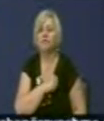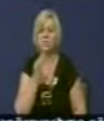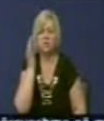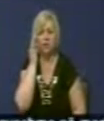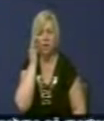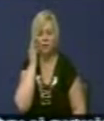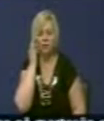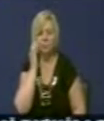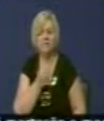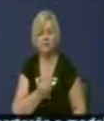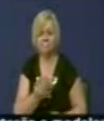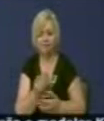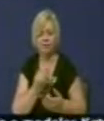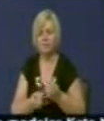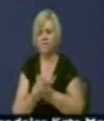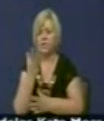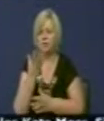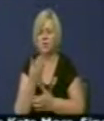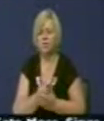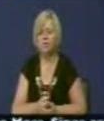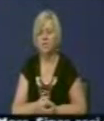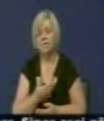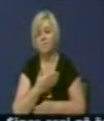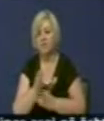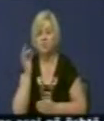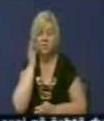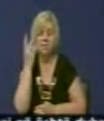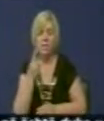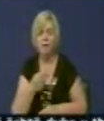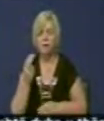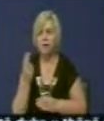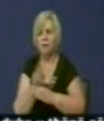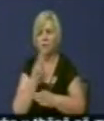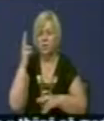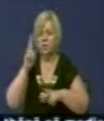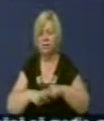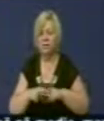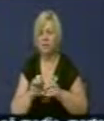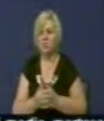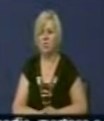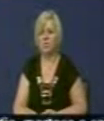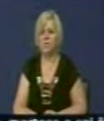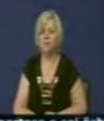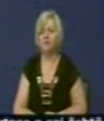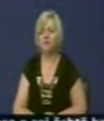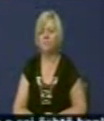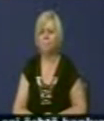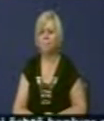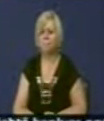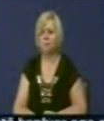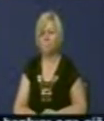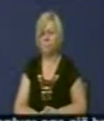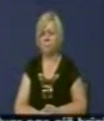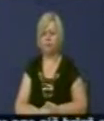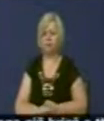Pra pavarësia, kur u shpall një ditë më vonë se sa që lindi